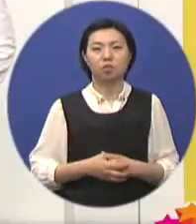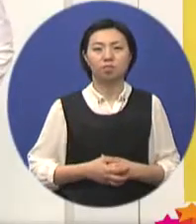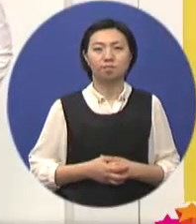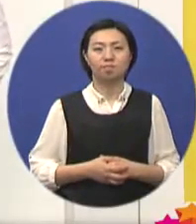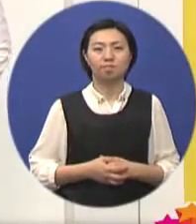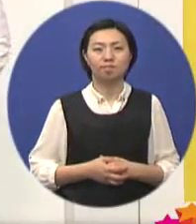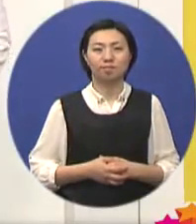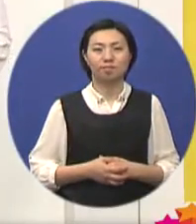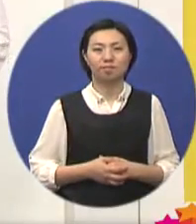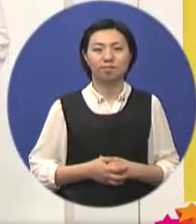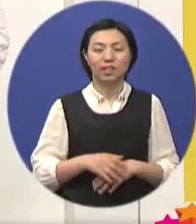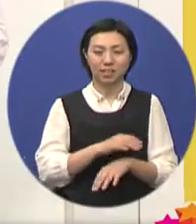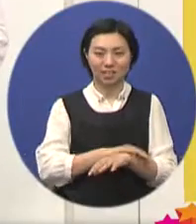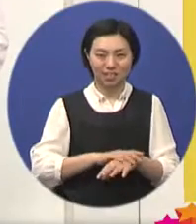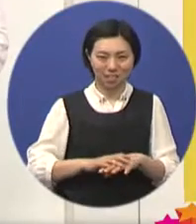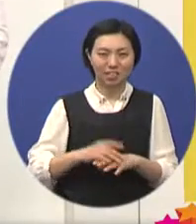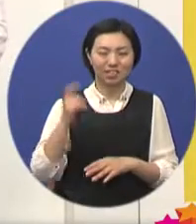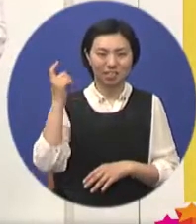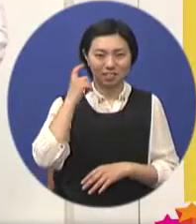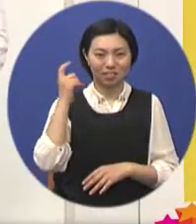깊어지도록 네.